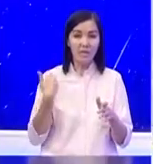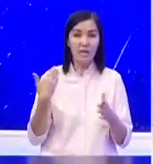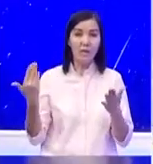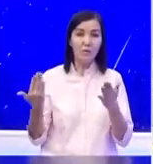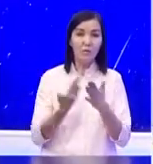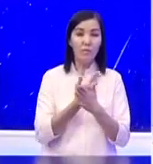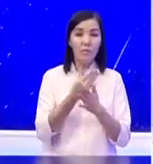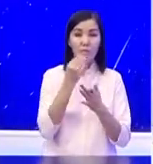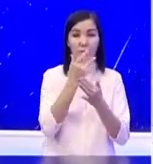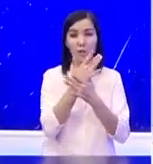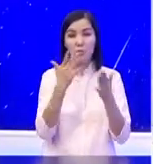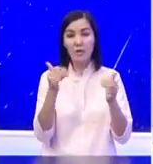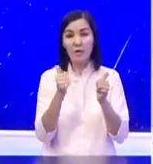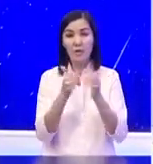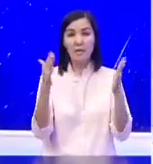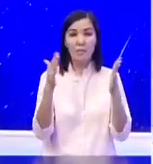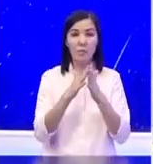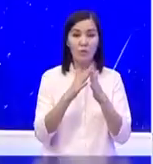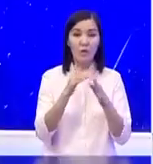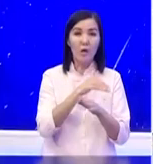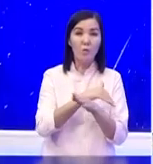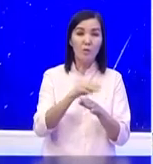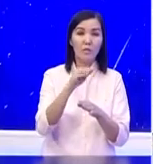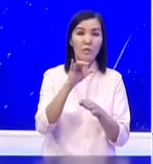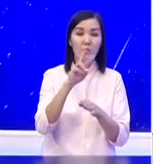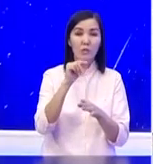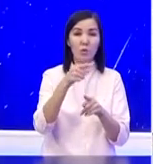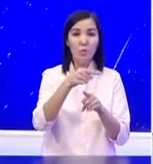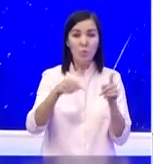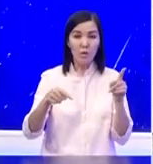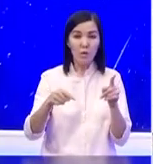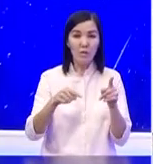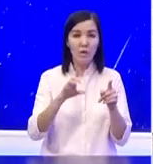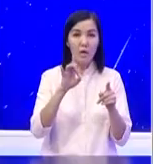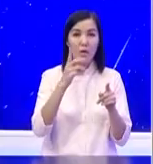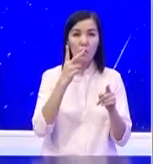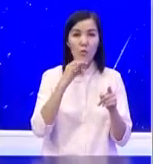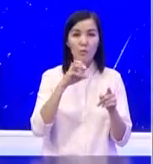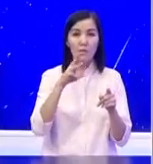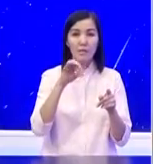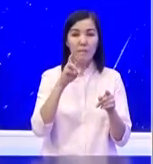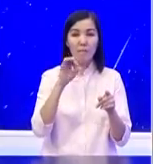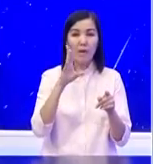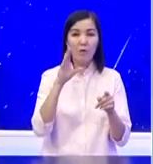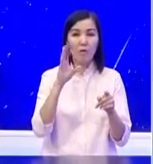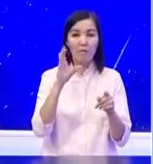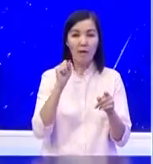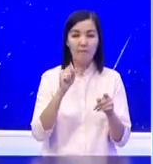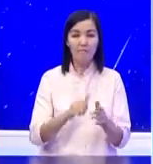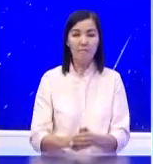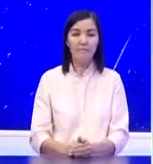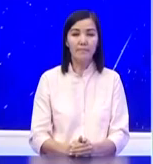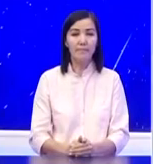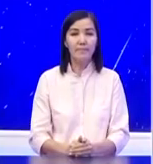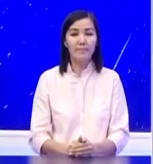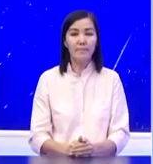рядом с домом. Той Март находится по улице Жансугурова на углу улицы Рустембекова. Гульназ Мустафа, Габит Кабдрахманов,